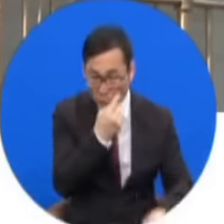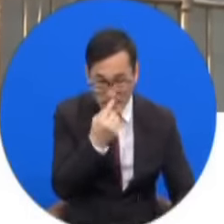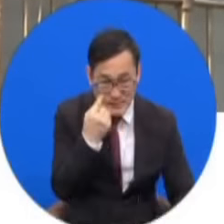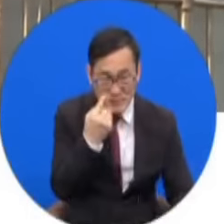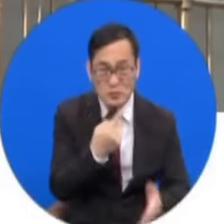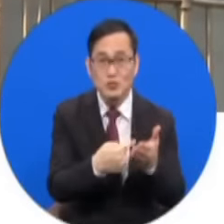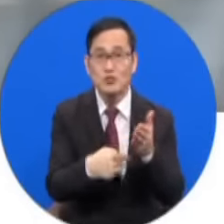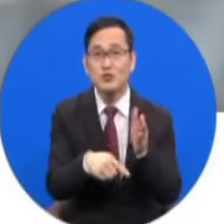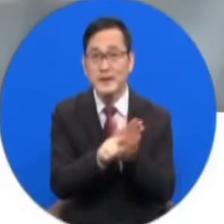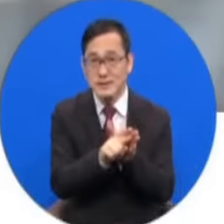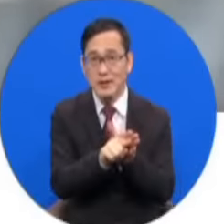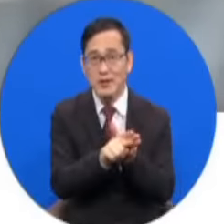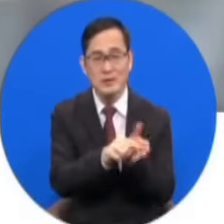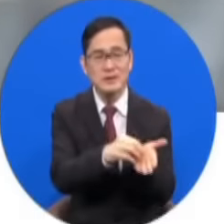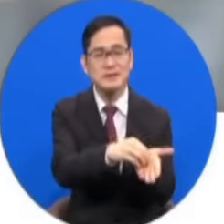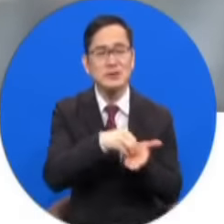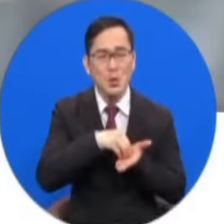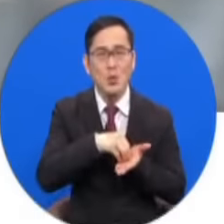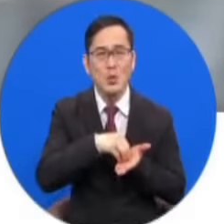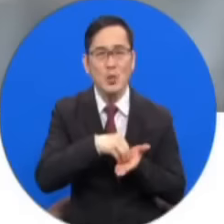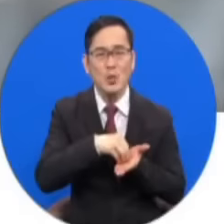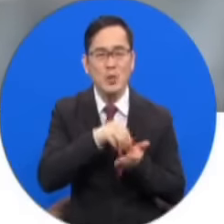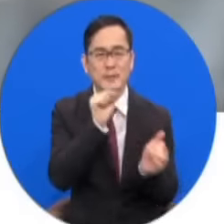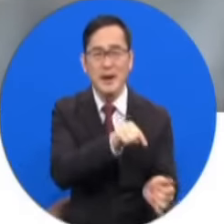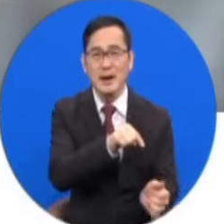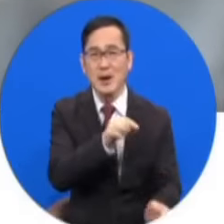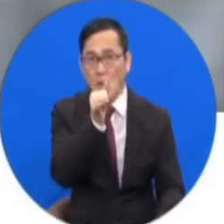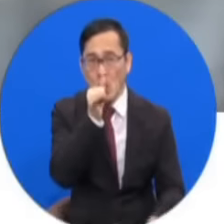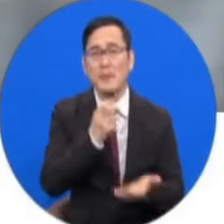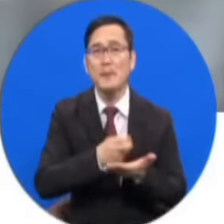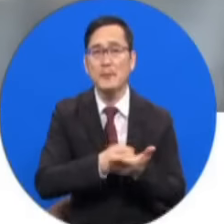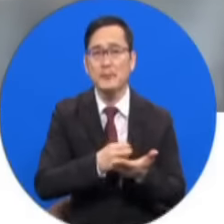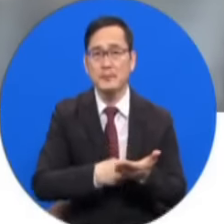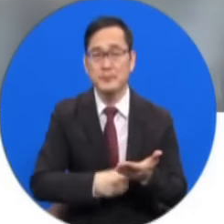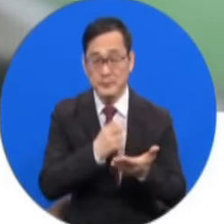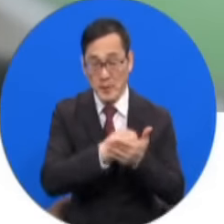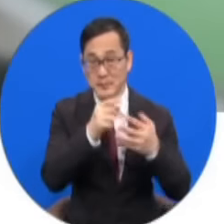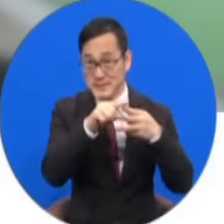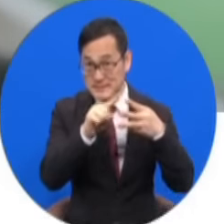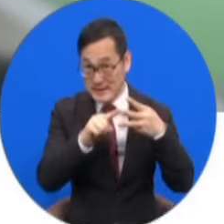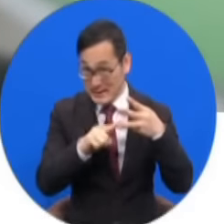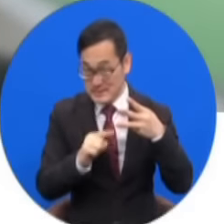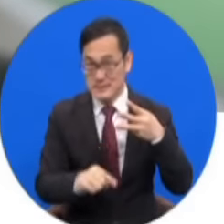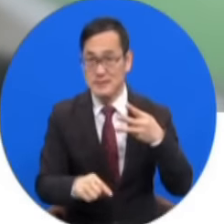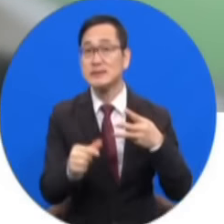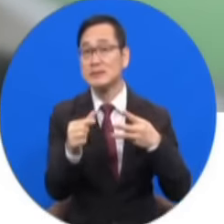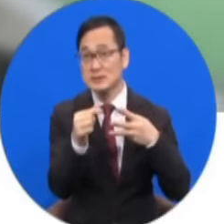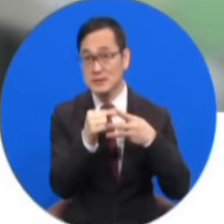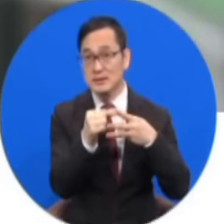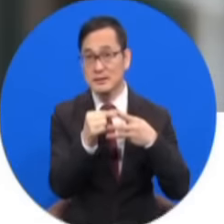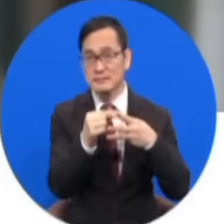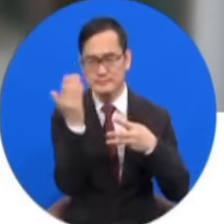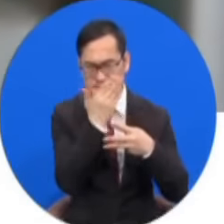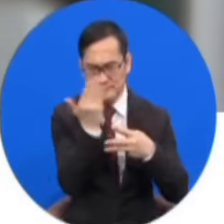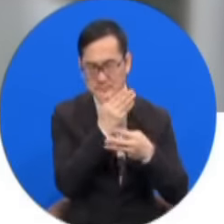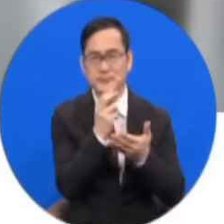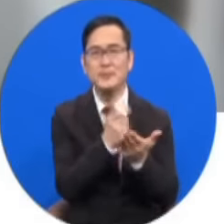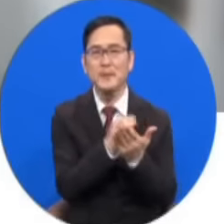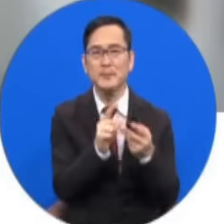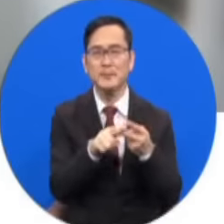것도 아니고요 등록하도록 되어 있다고요 그런데 법이 세 가지가 있어요 어떤 법이 있냐면 공중위생 관리법이 있고